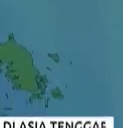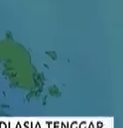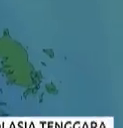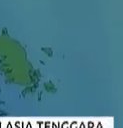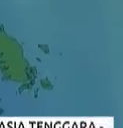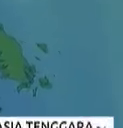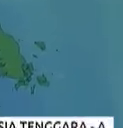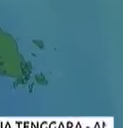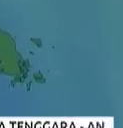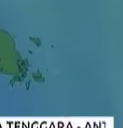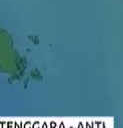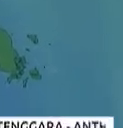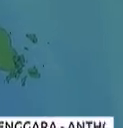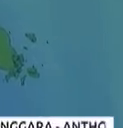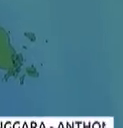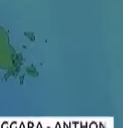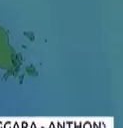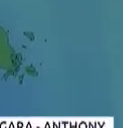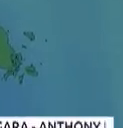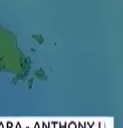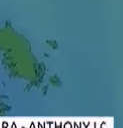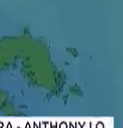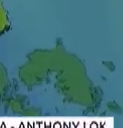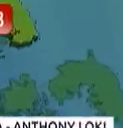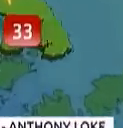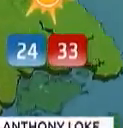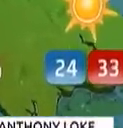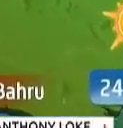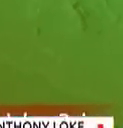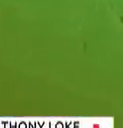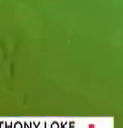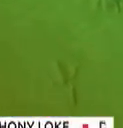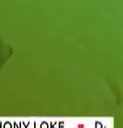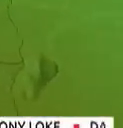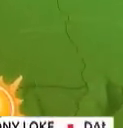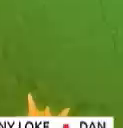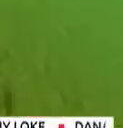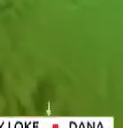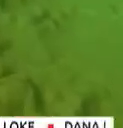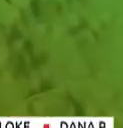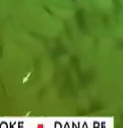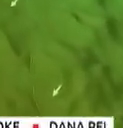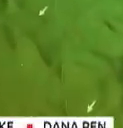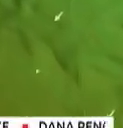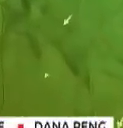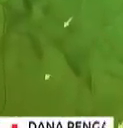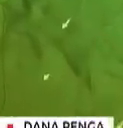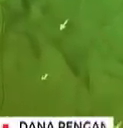We'll be right back.